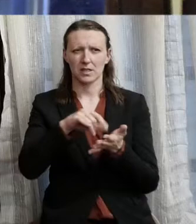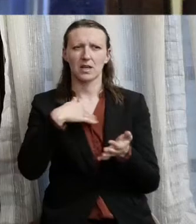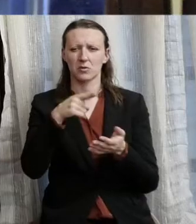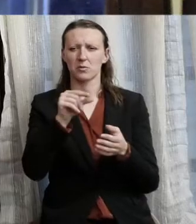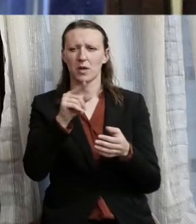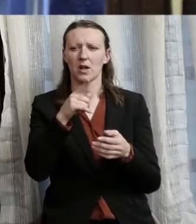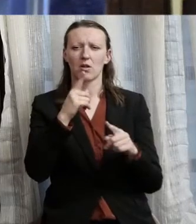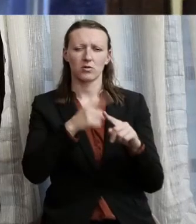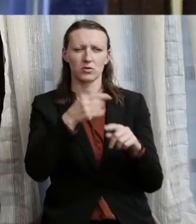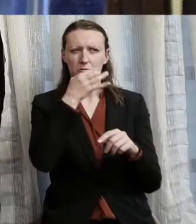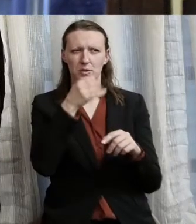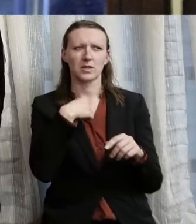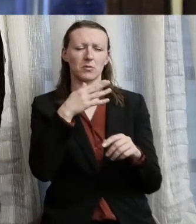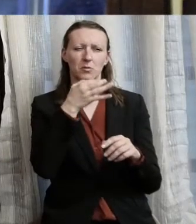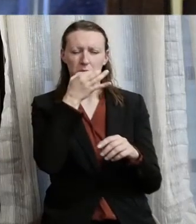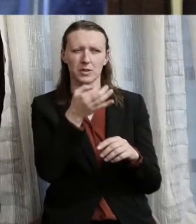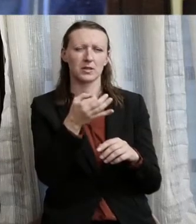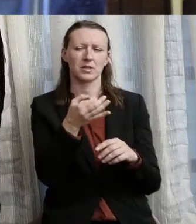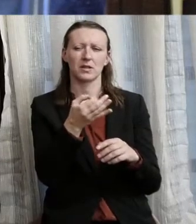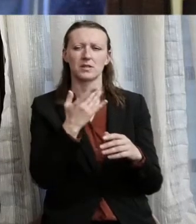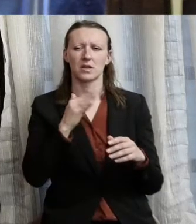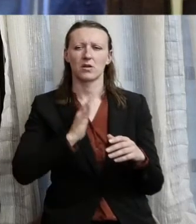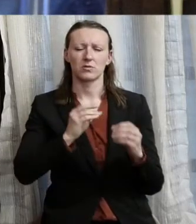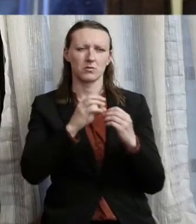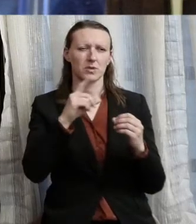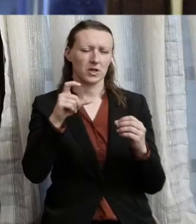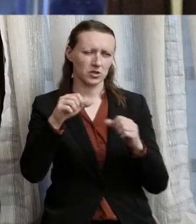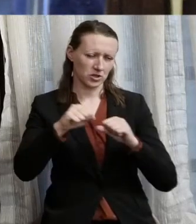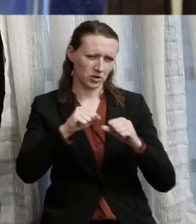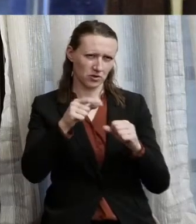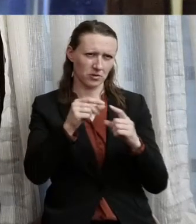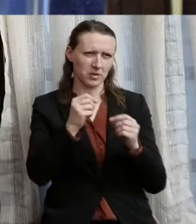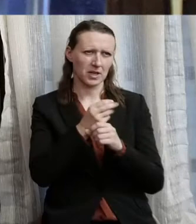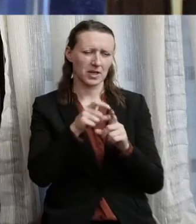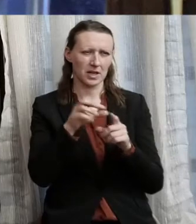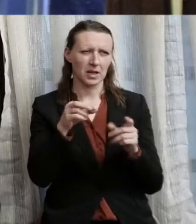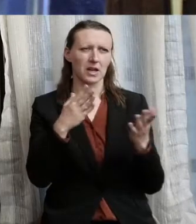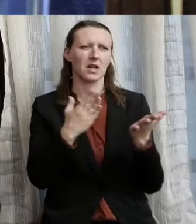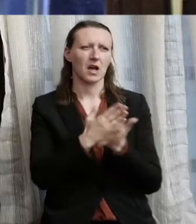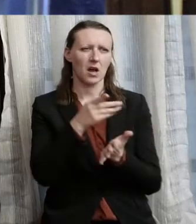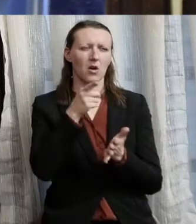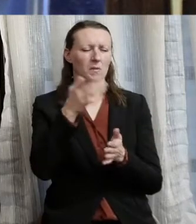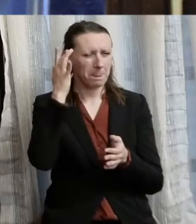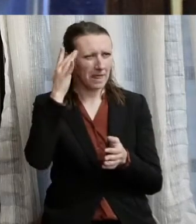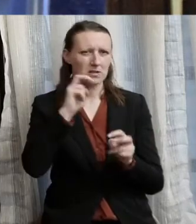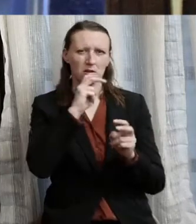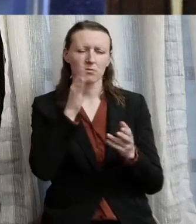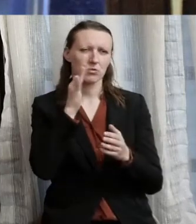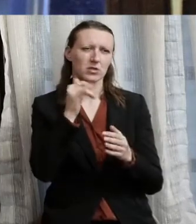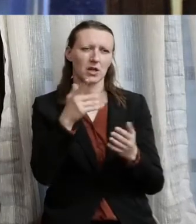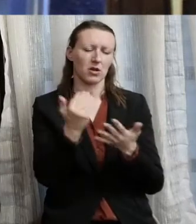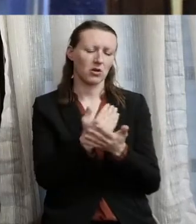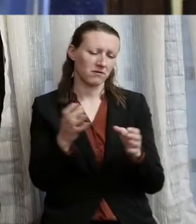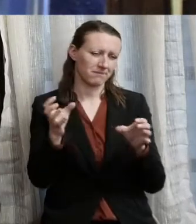bi tu bila malo konkretnija. Ja imam pitanje za gospodina Benčića, direktora Pragrandea, a ako on ne zna odgovor, budući da je